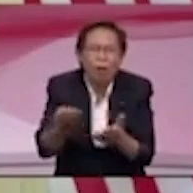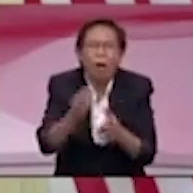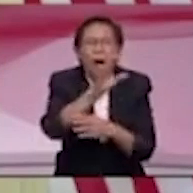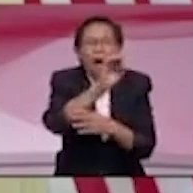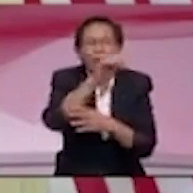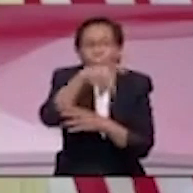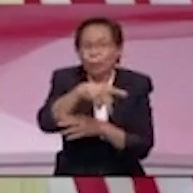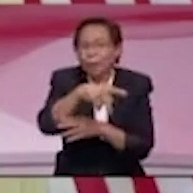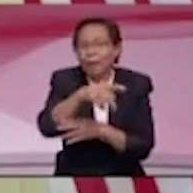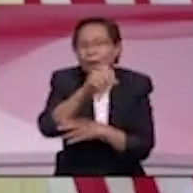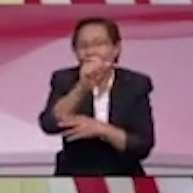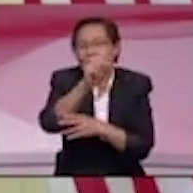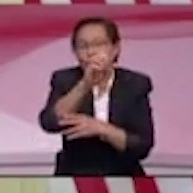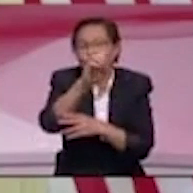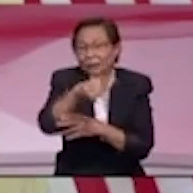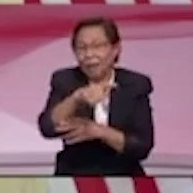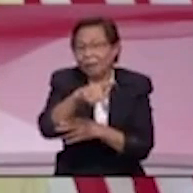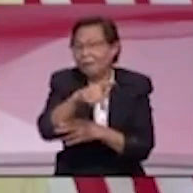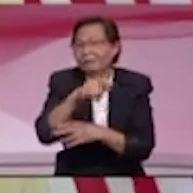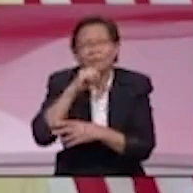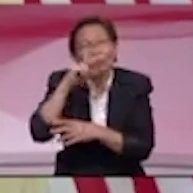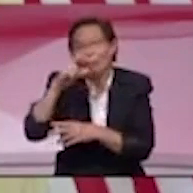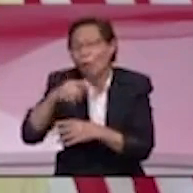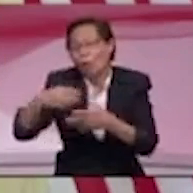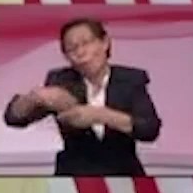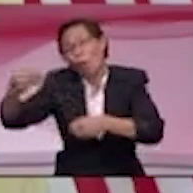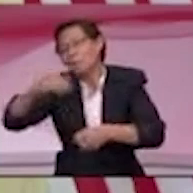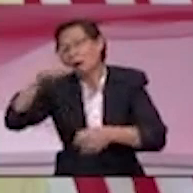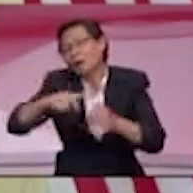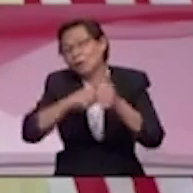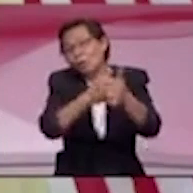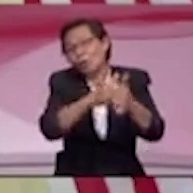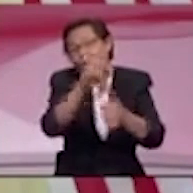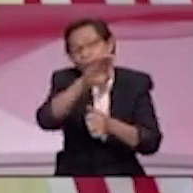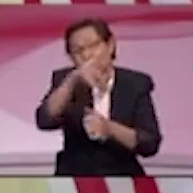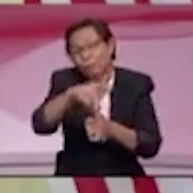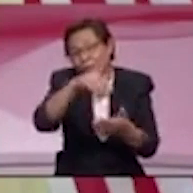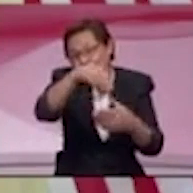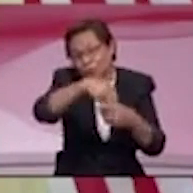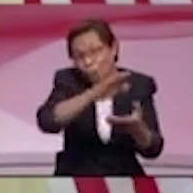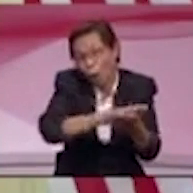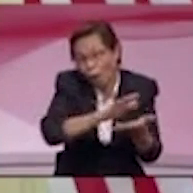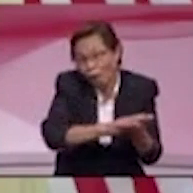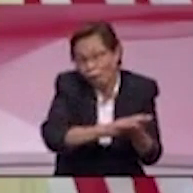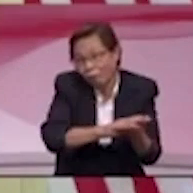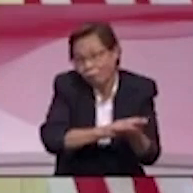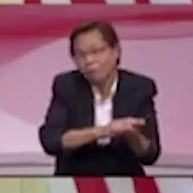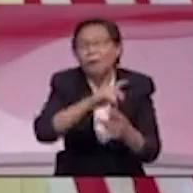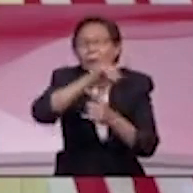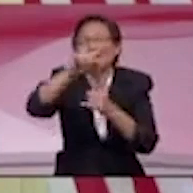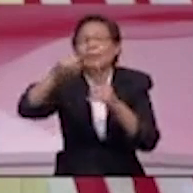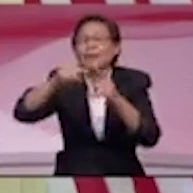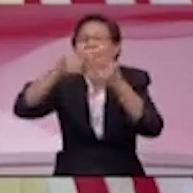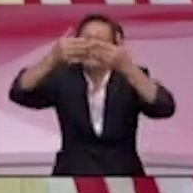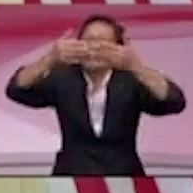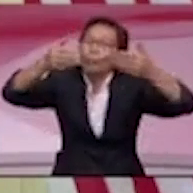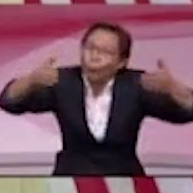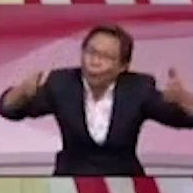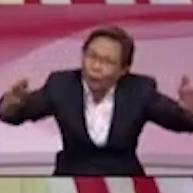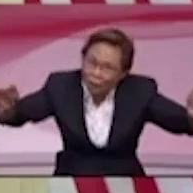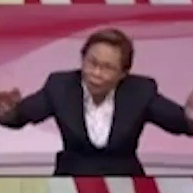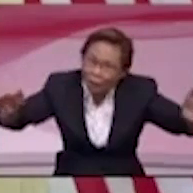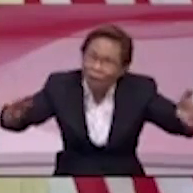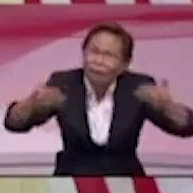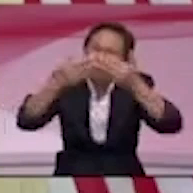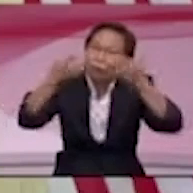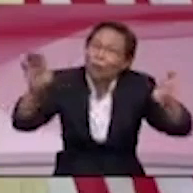sekolah tidak lagi terikat oleh kepada mereka. Dan apabila kita buka sekolah